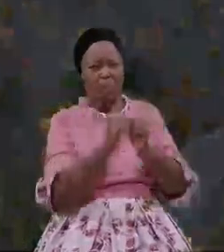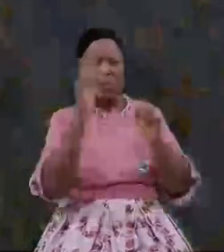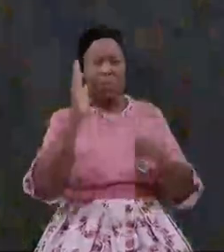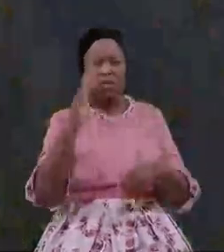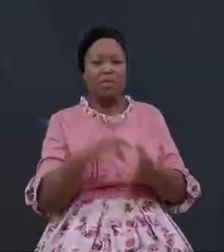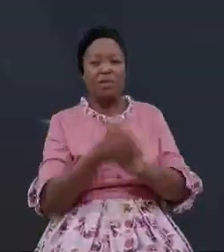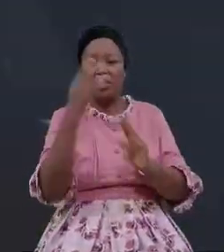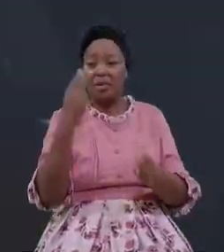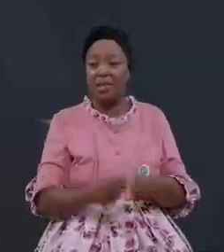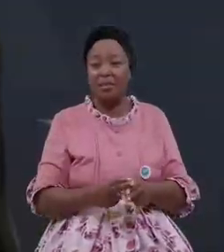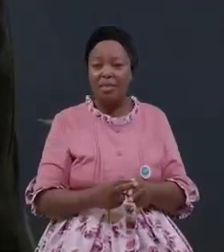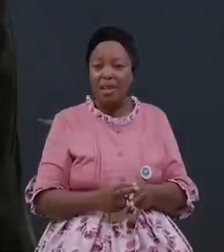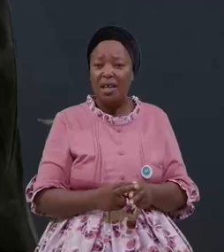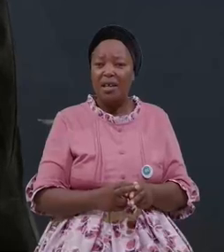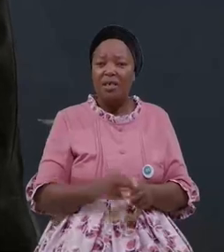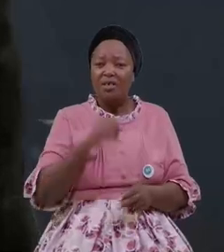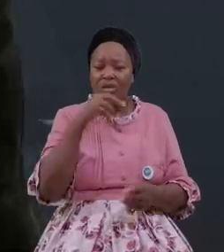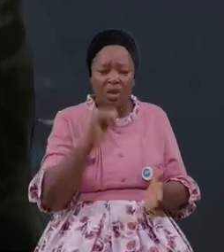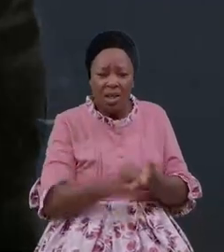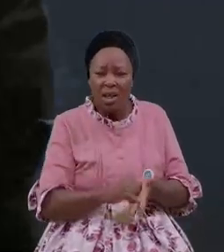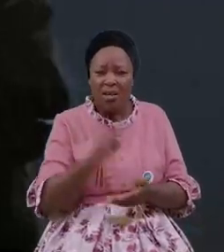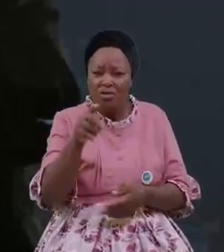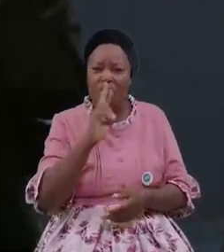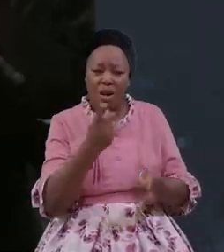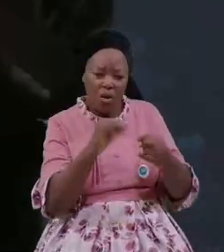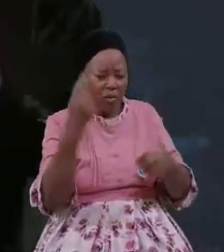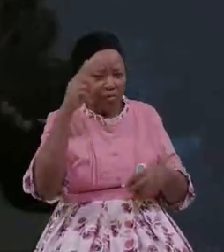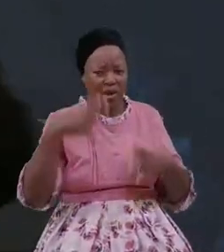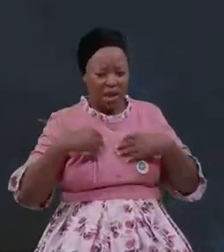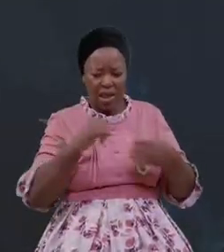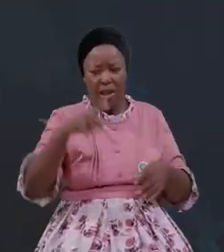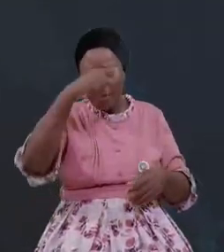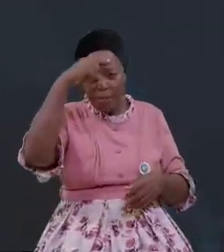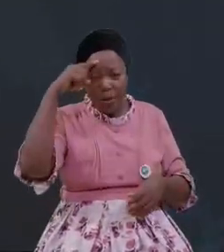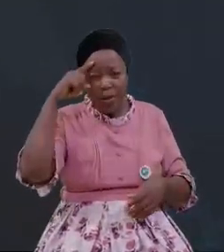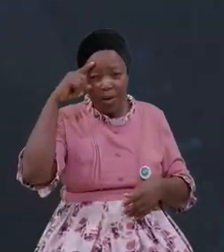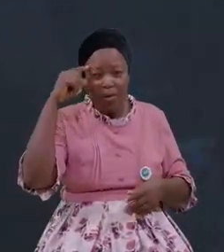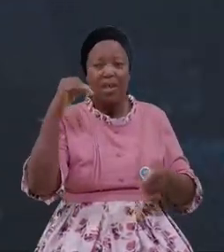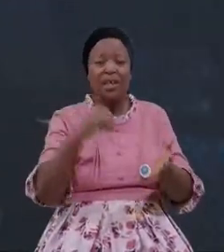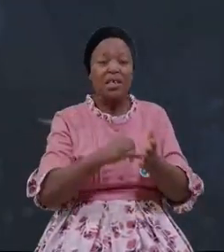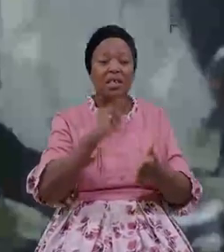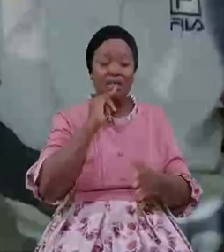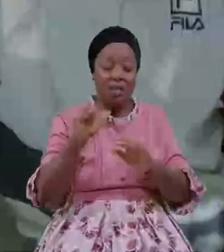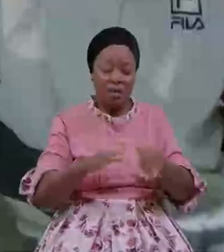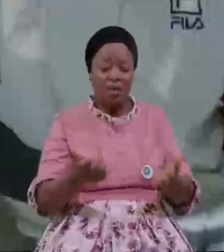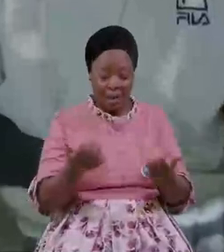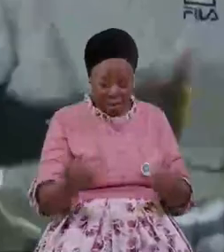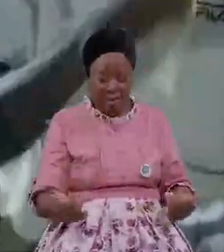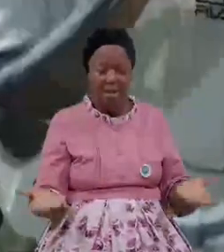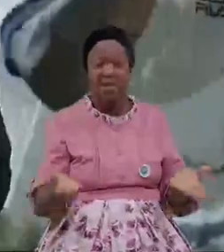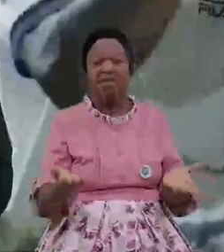témoignage c'est pas que tu viendras pour la guérison parce que c'est fait maintenant